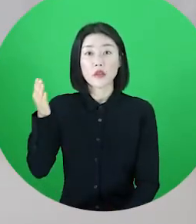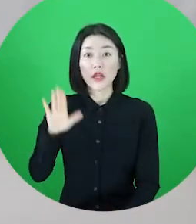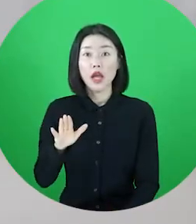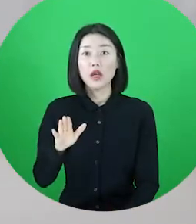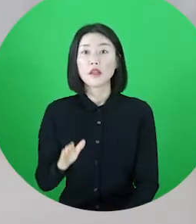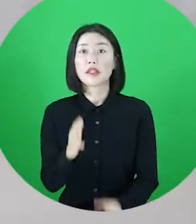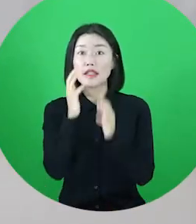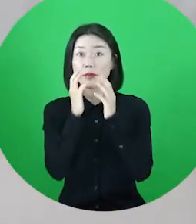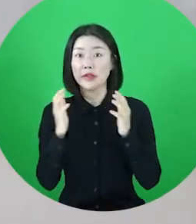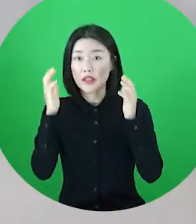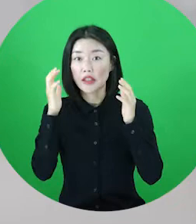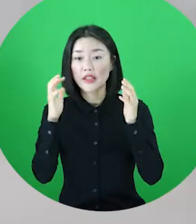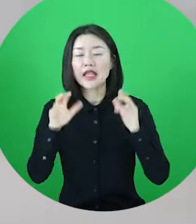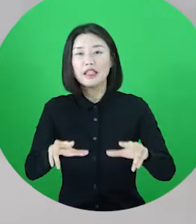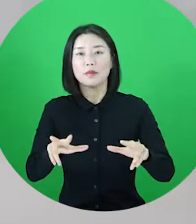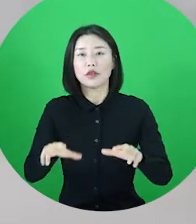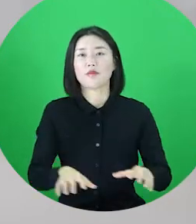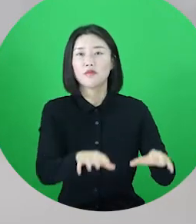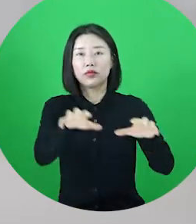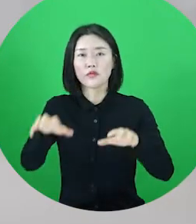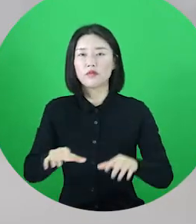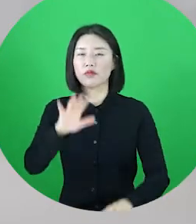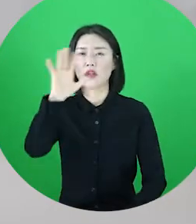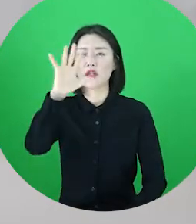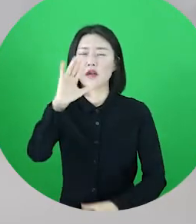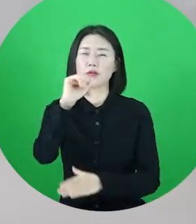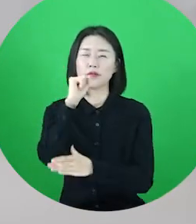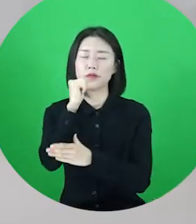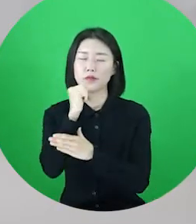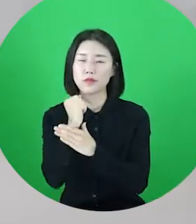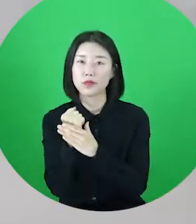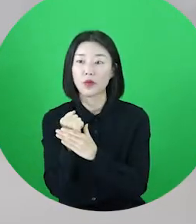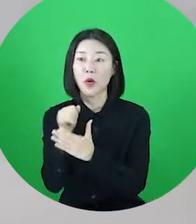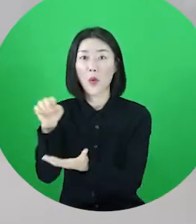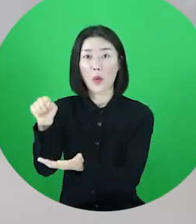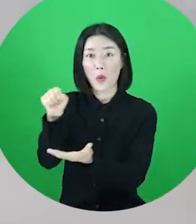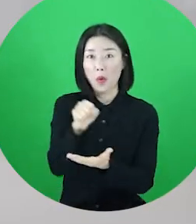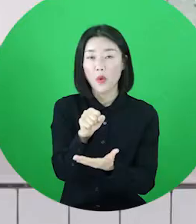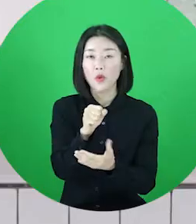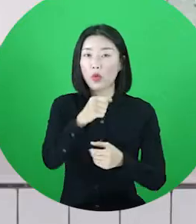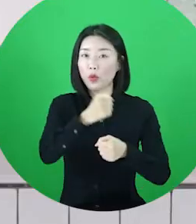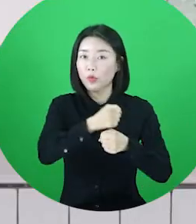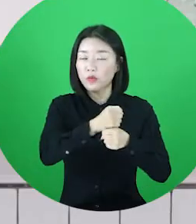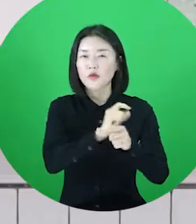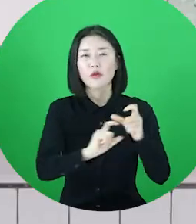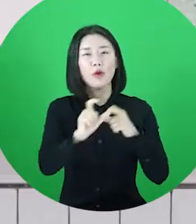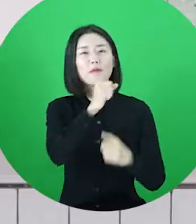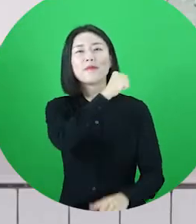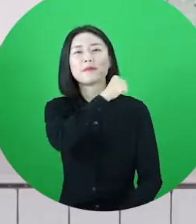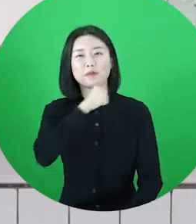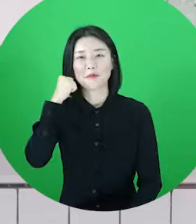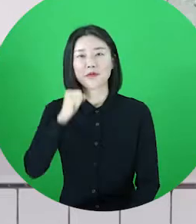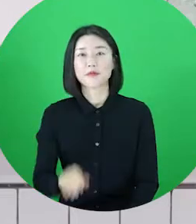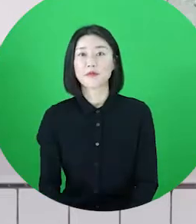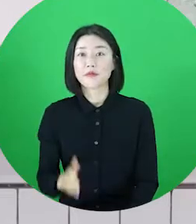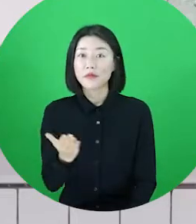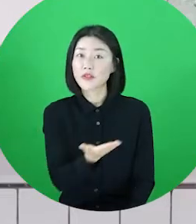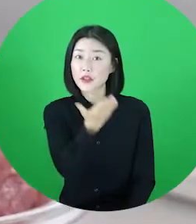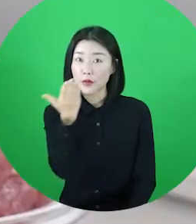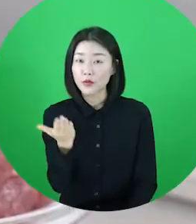김치찌개는 막 담근 김치보다 익은 김치로 만드는 게 훨씬 맛있어요. 영상을 보고 있는